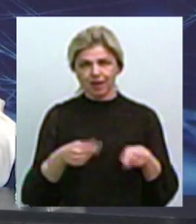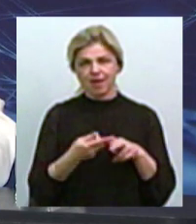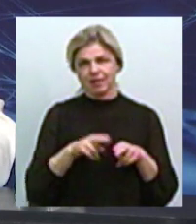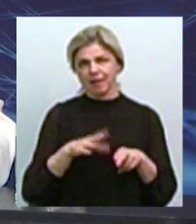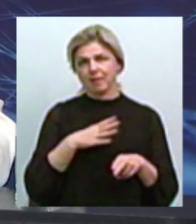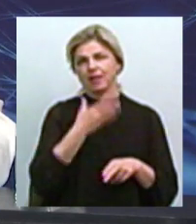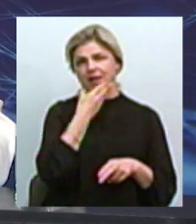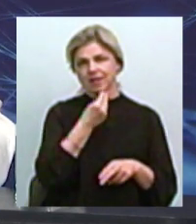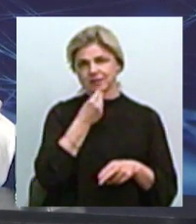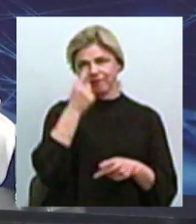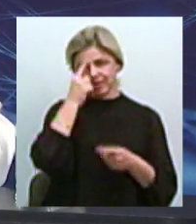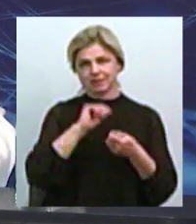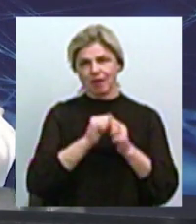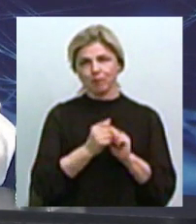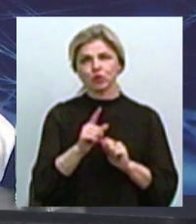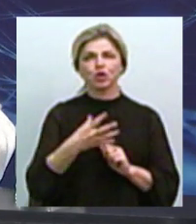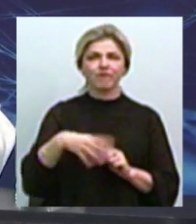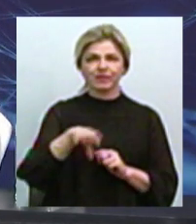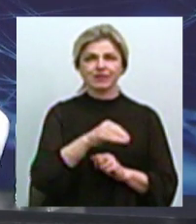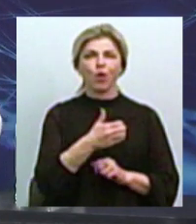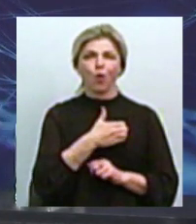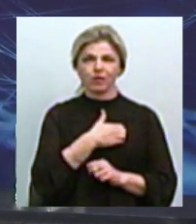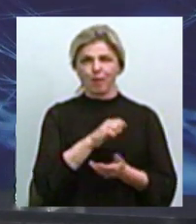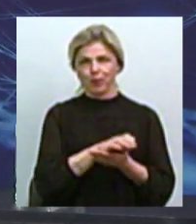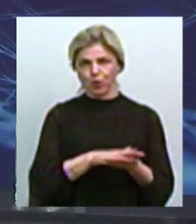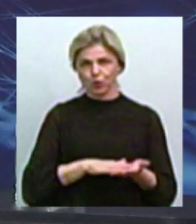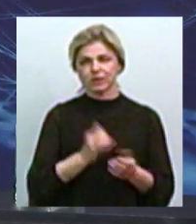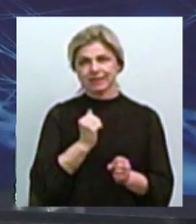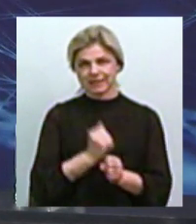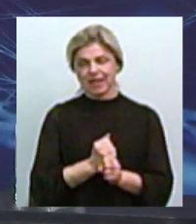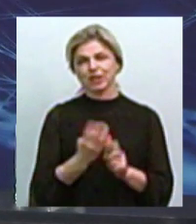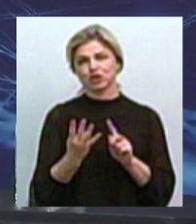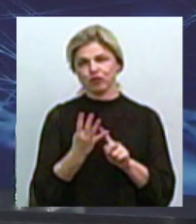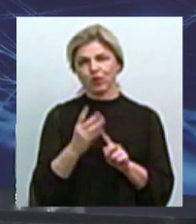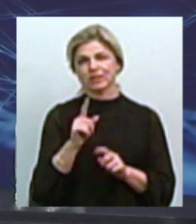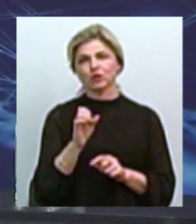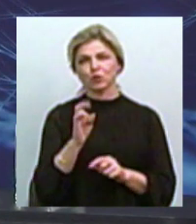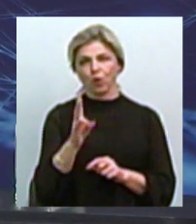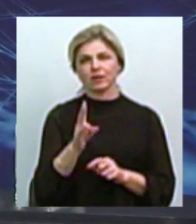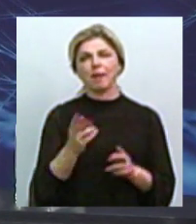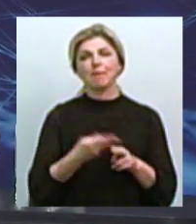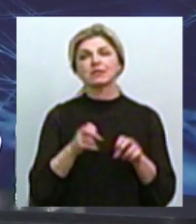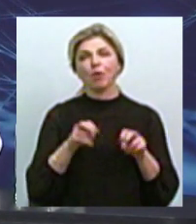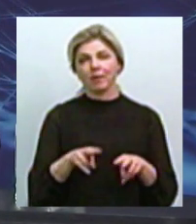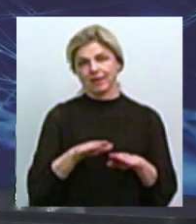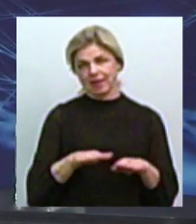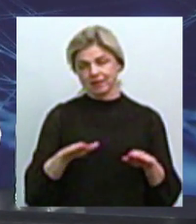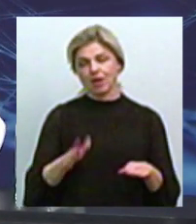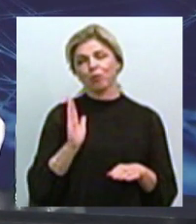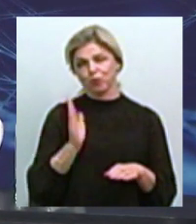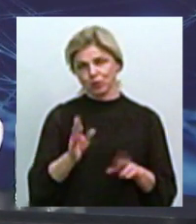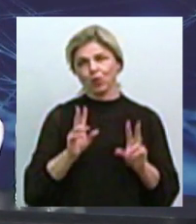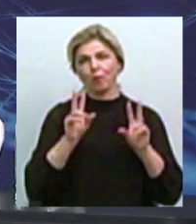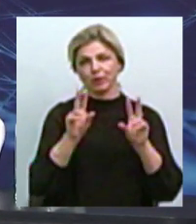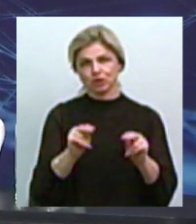очень красиво. Запомнилось тем, что все хотят продолжить уже и сделать 4-й сезон «Безпеки дитини». Это уже мы можем обещать прямо в